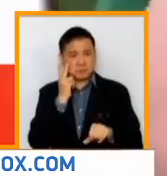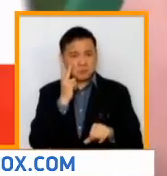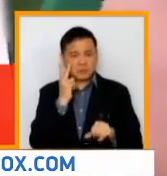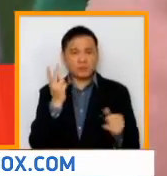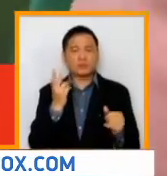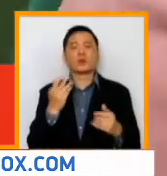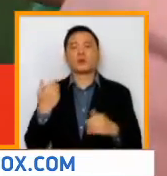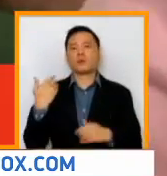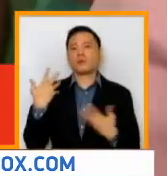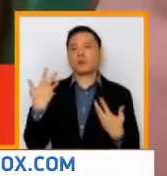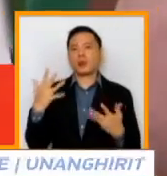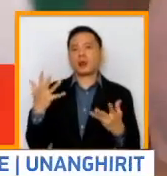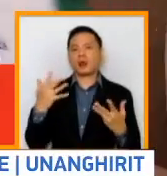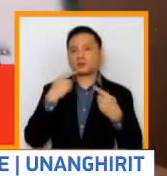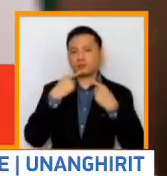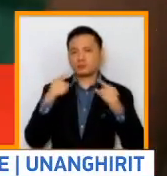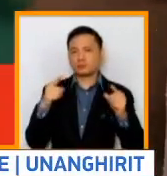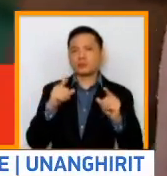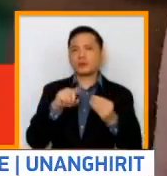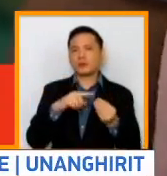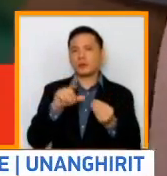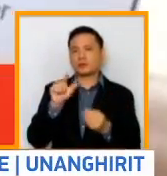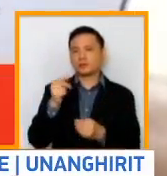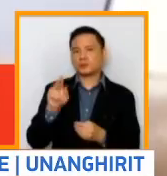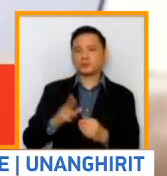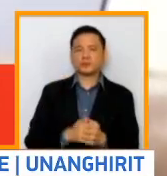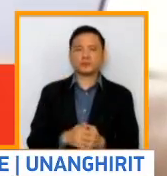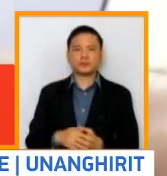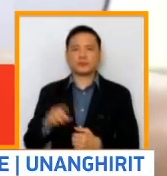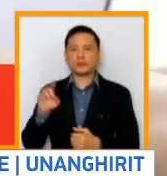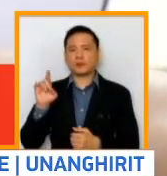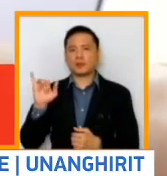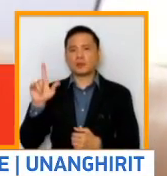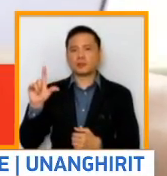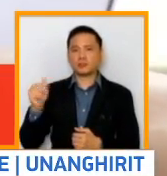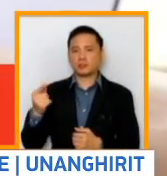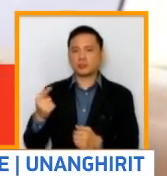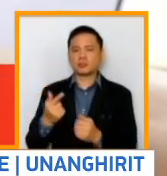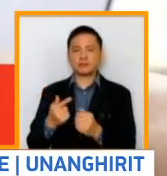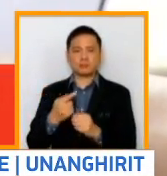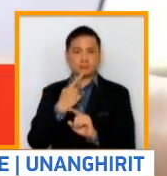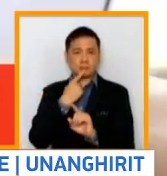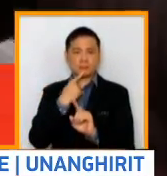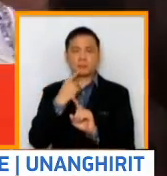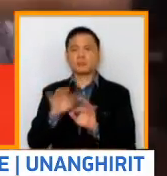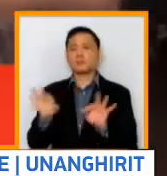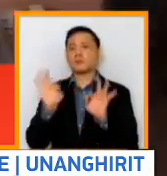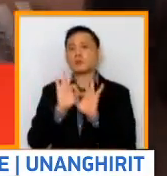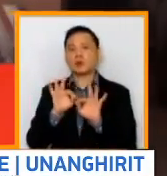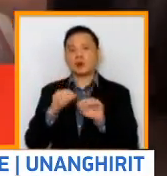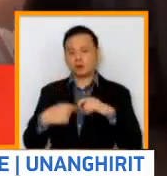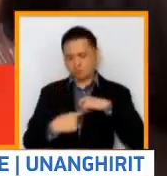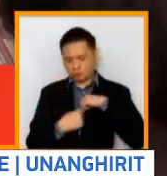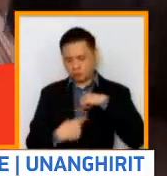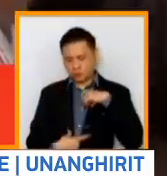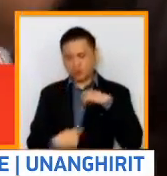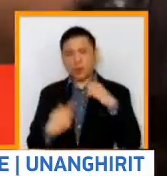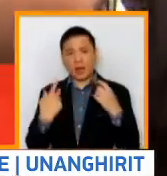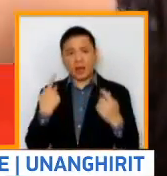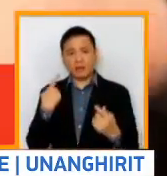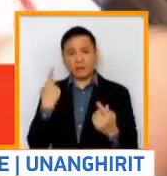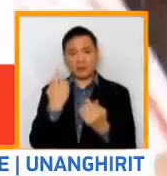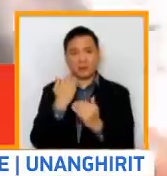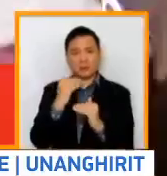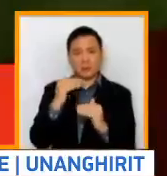LGU kaugnay nito. Alinsunod sa utos ng DILG, kailangan ang quarantine pass para limitahan ang mga lumalabas ng bahay. Isa